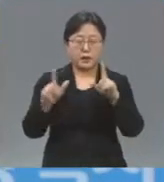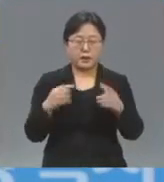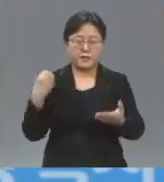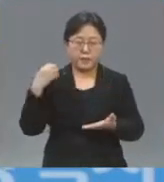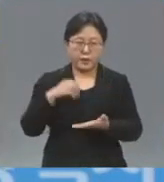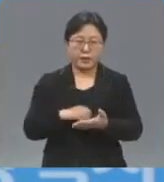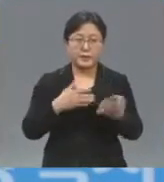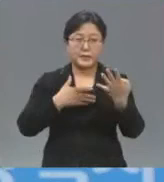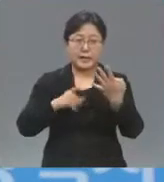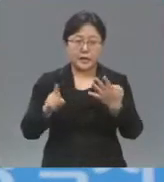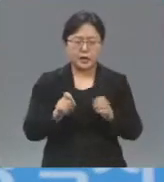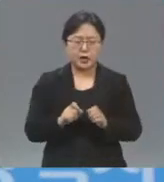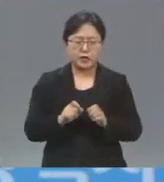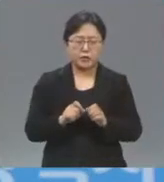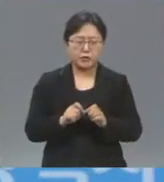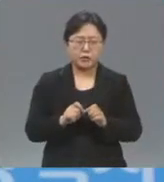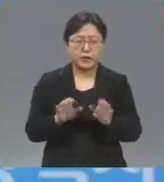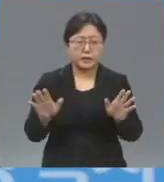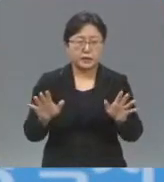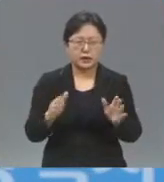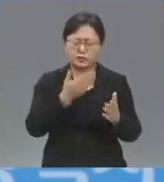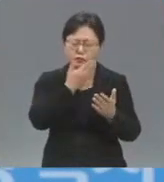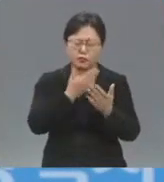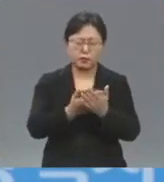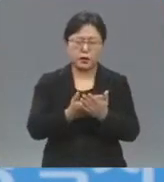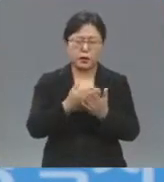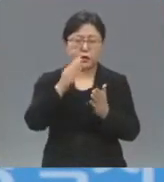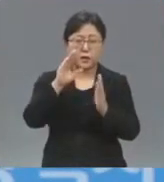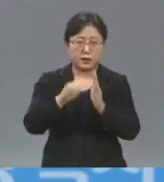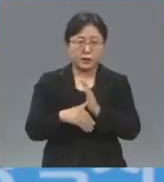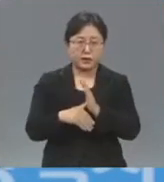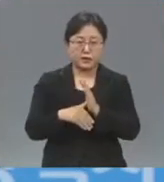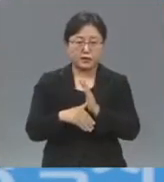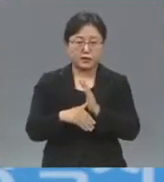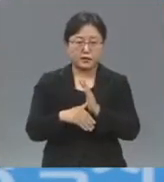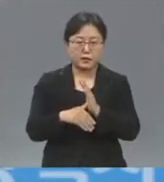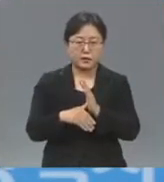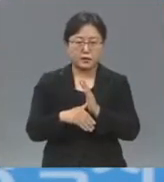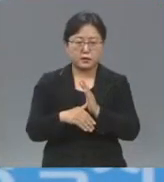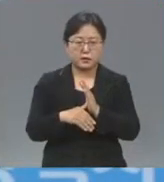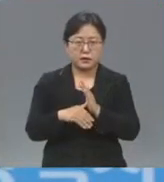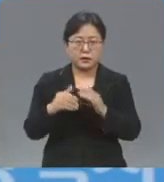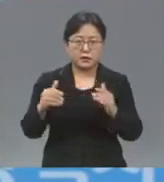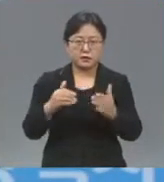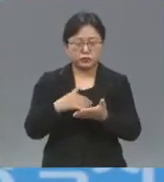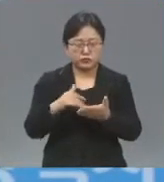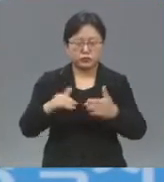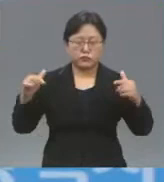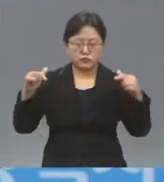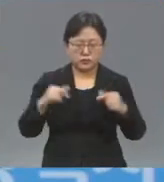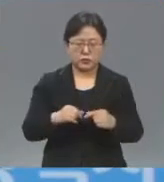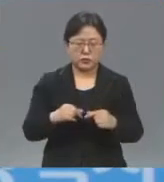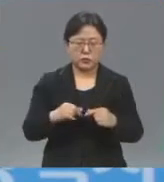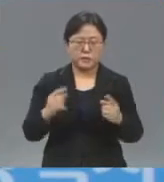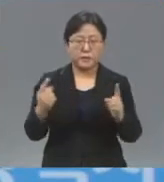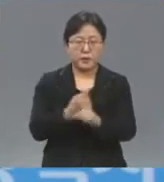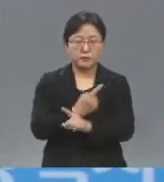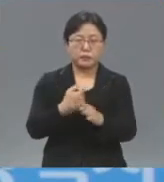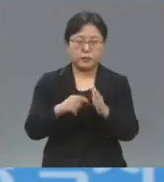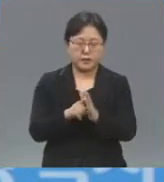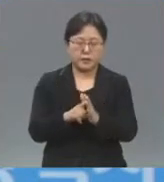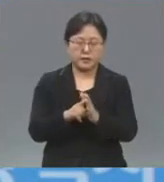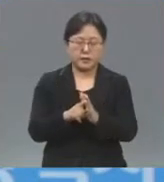4차 유행의 중대 빙 곡 점에서 이 행세를 감소세로 전원 하기 위한